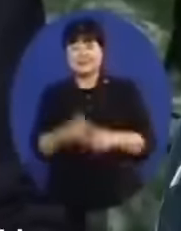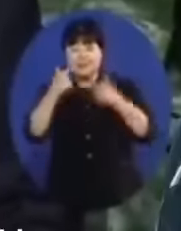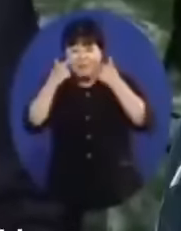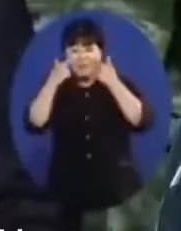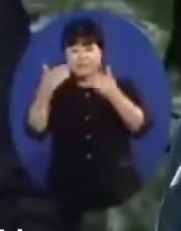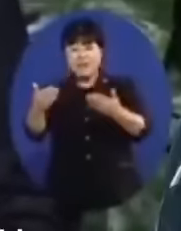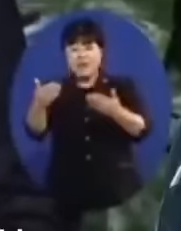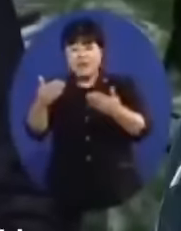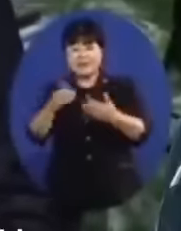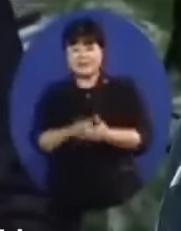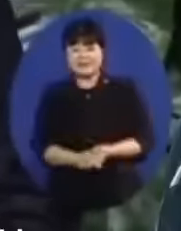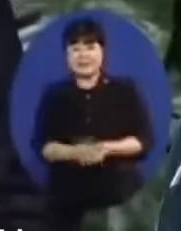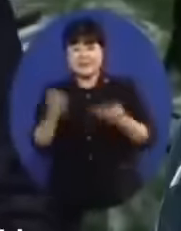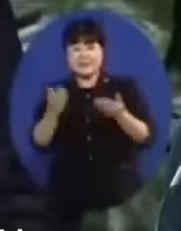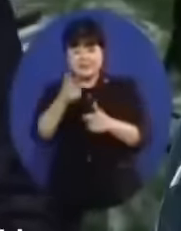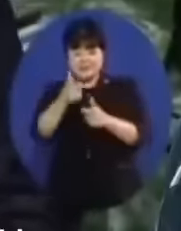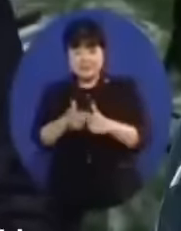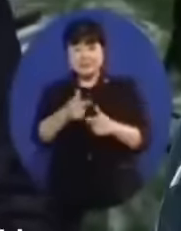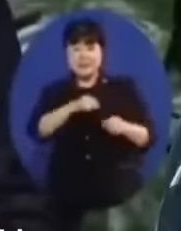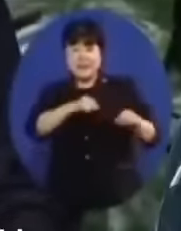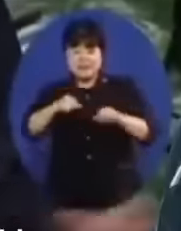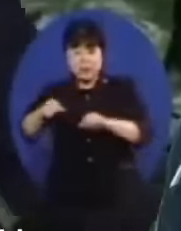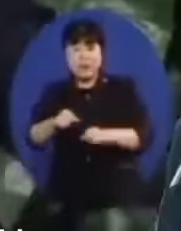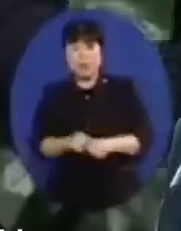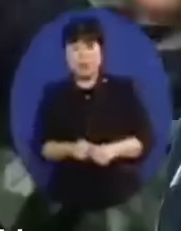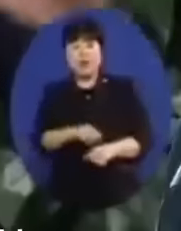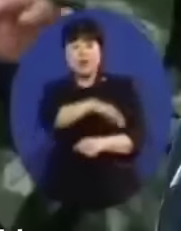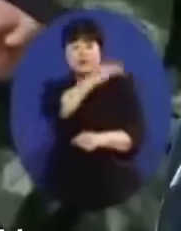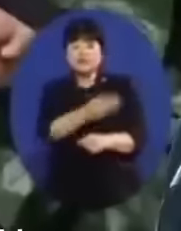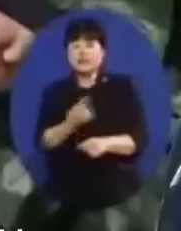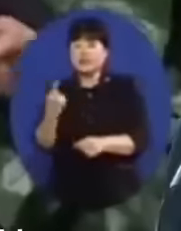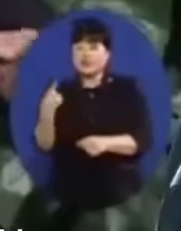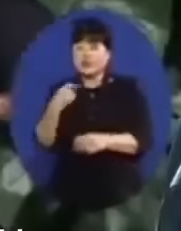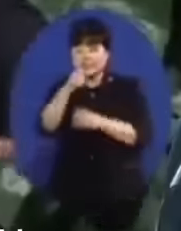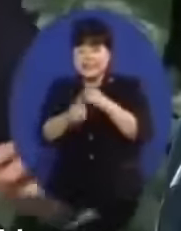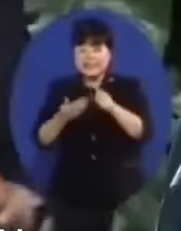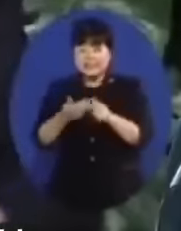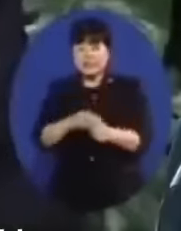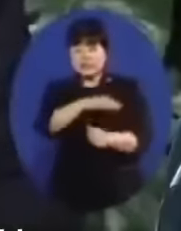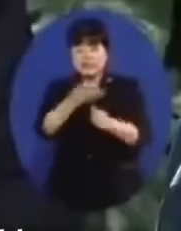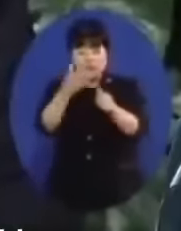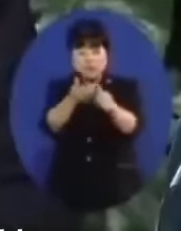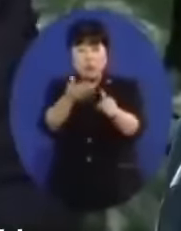분명히 이런 예수님이 하시는데 그 능력은 뒤에서 하나님이 부어주시고